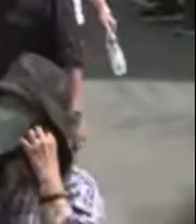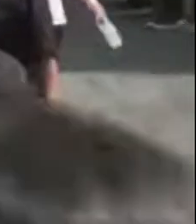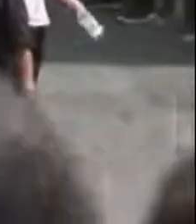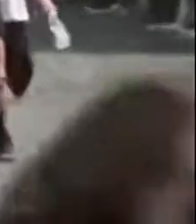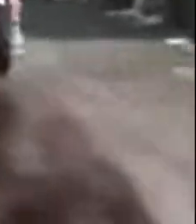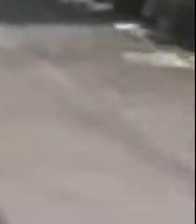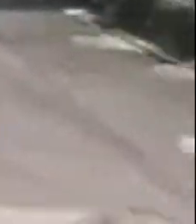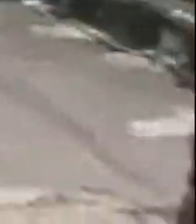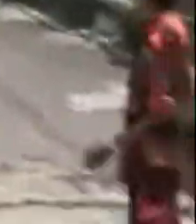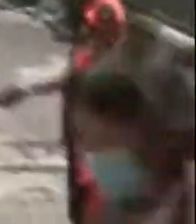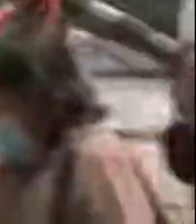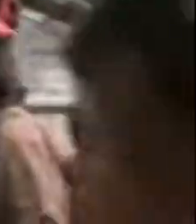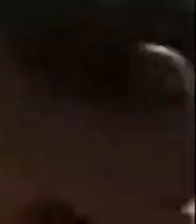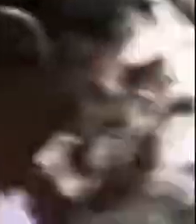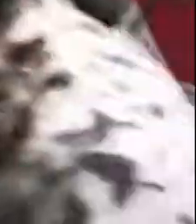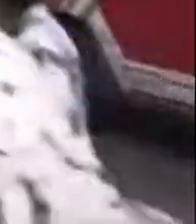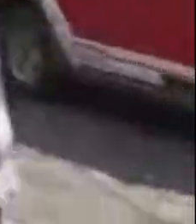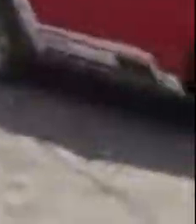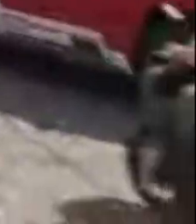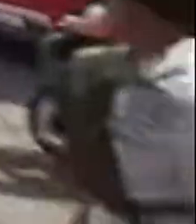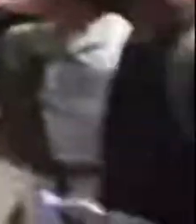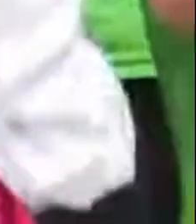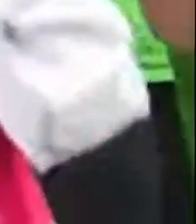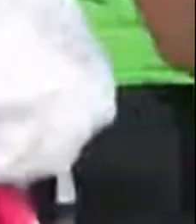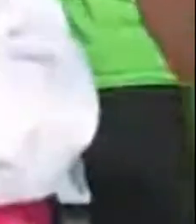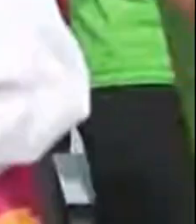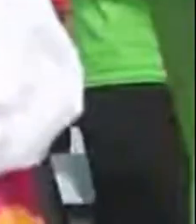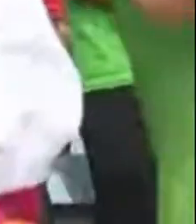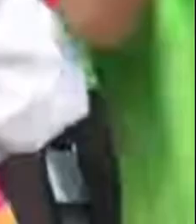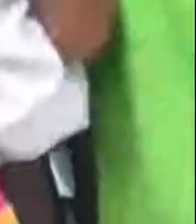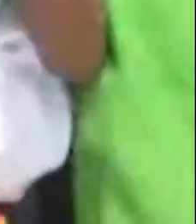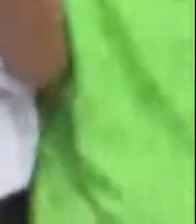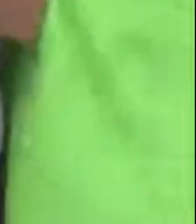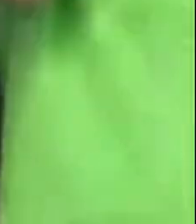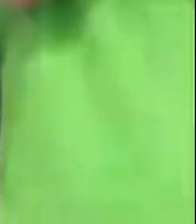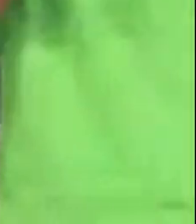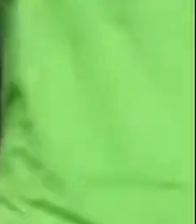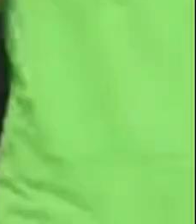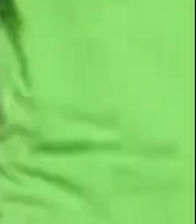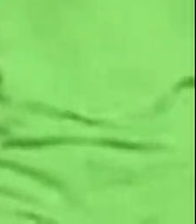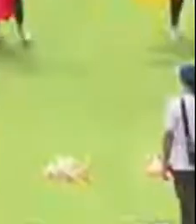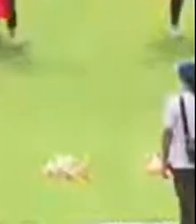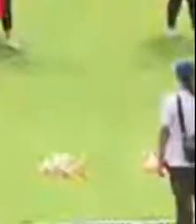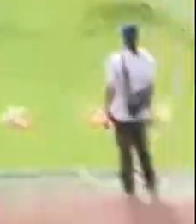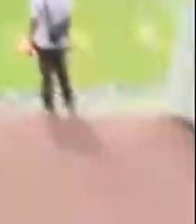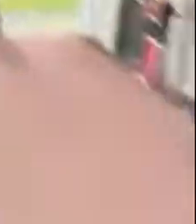교단 100주년 기념대회에서 말씀을 전하고 이곳으로 와서 토요일에